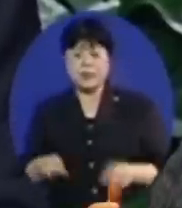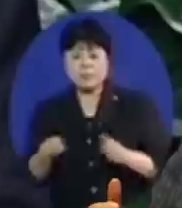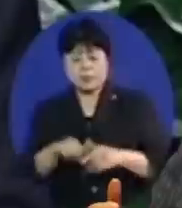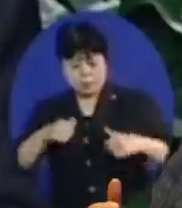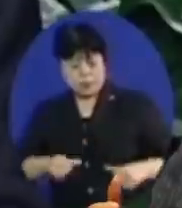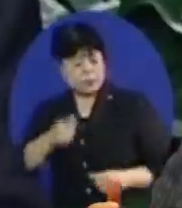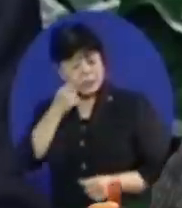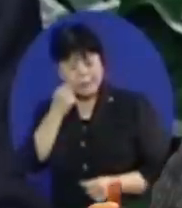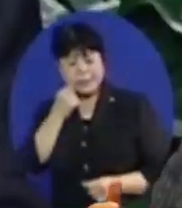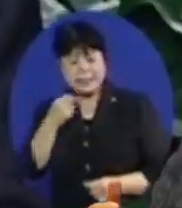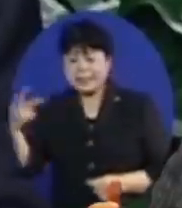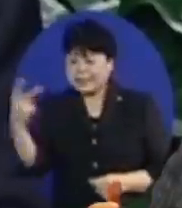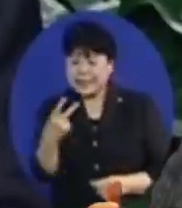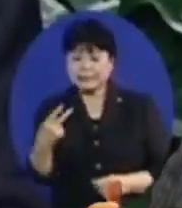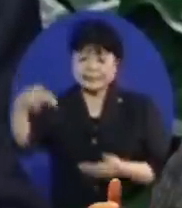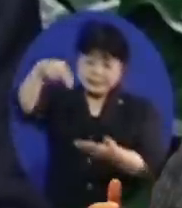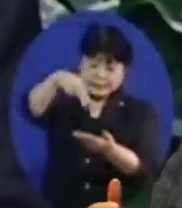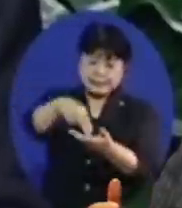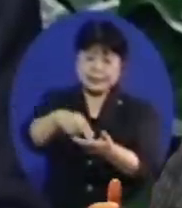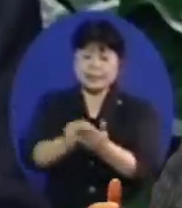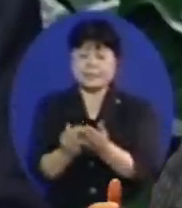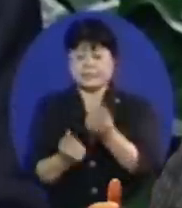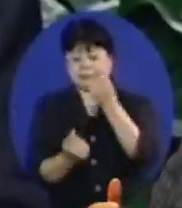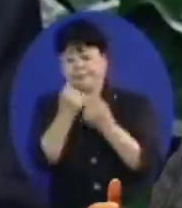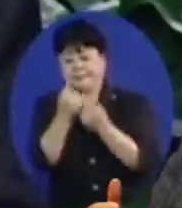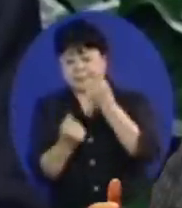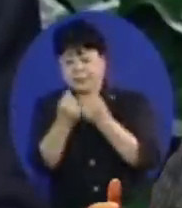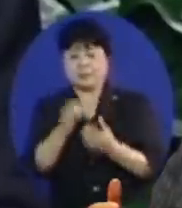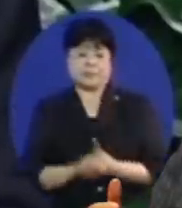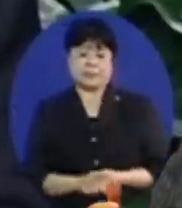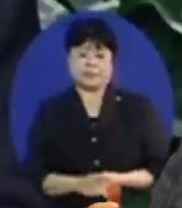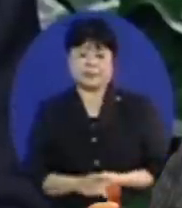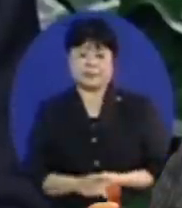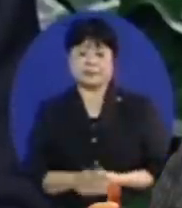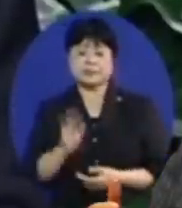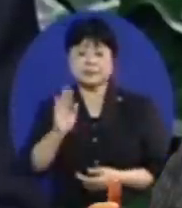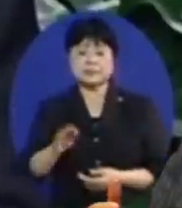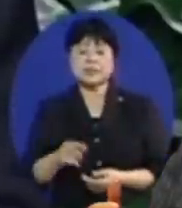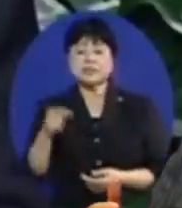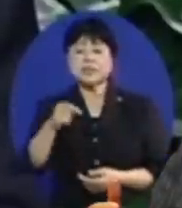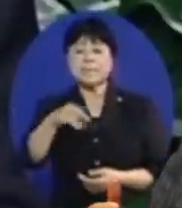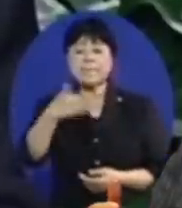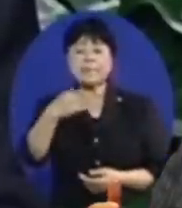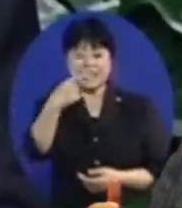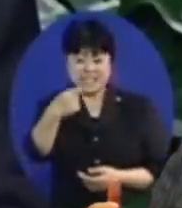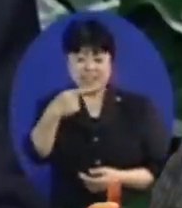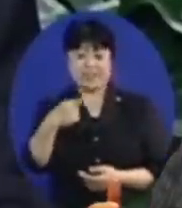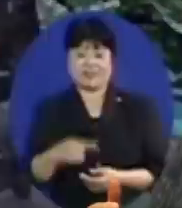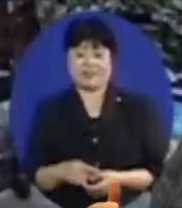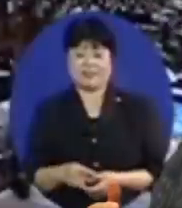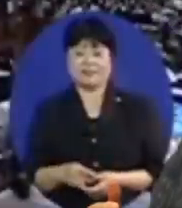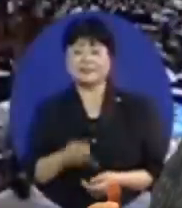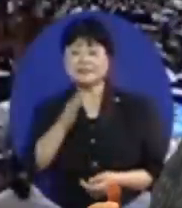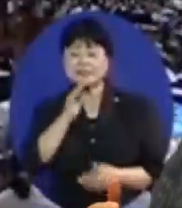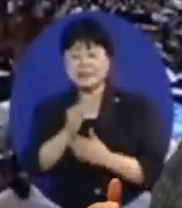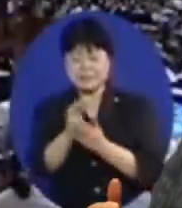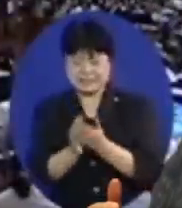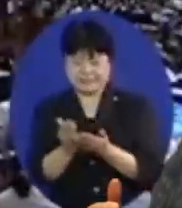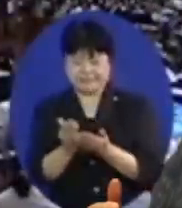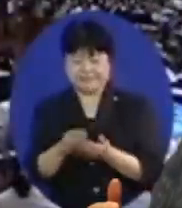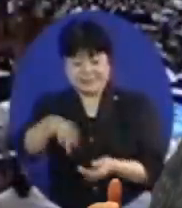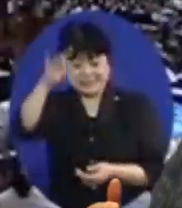없습니다. 그리고 다시 성경을 번역하기 시작한 것입니다. 그래서 1801년도에 벵골어 성경을